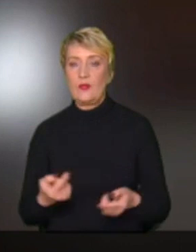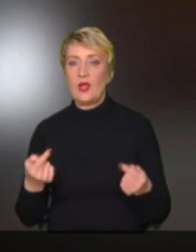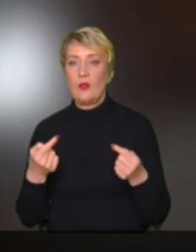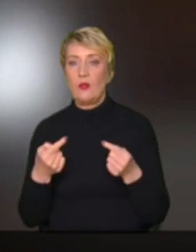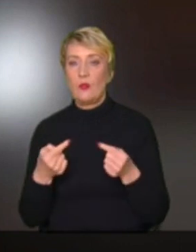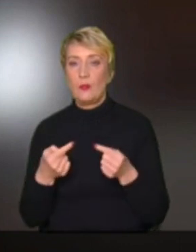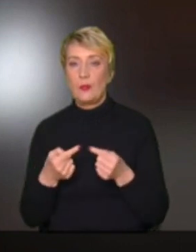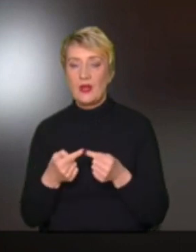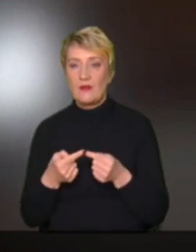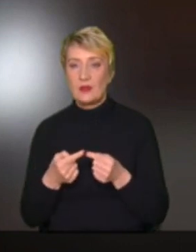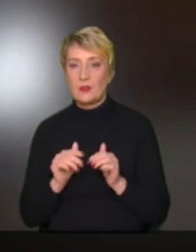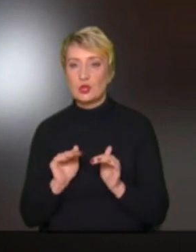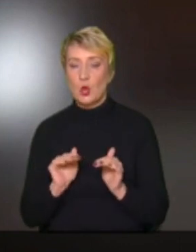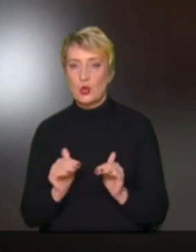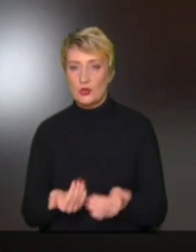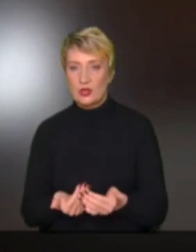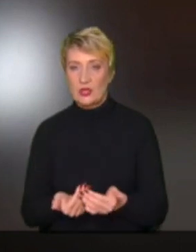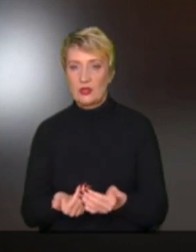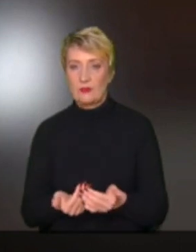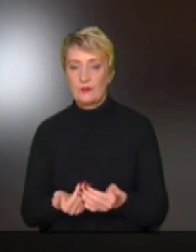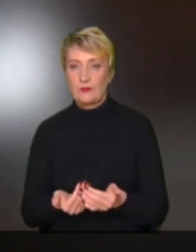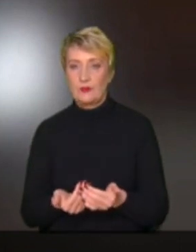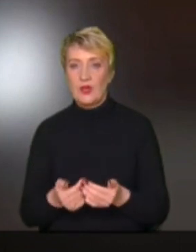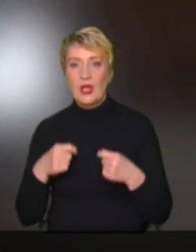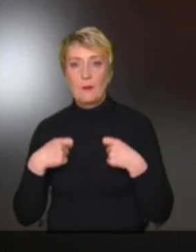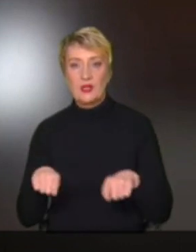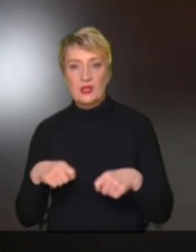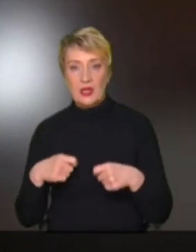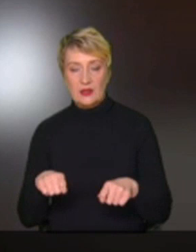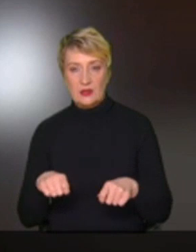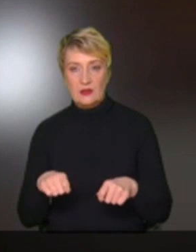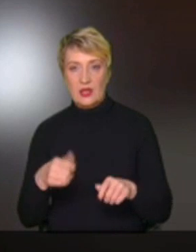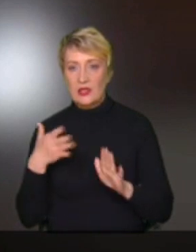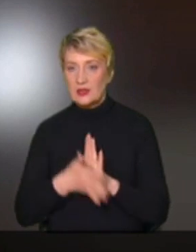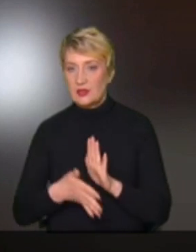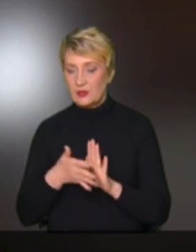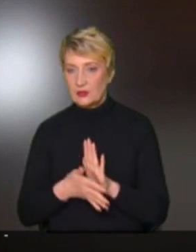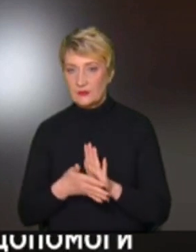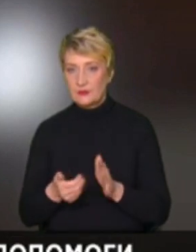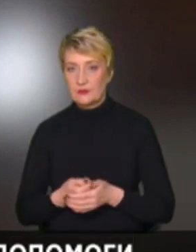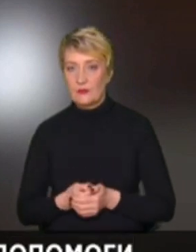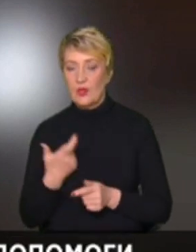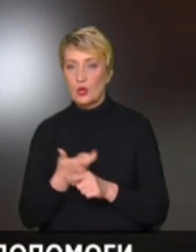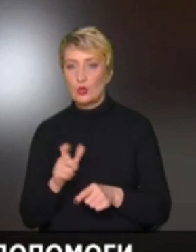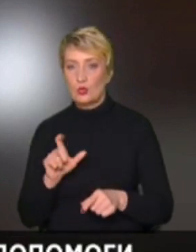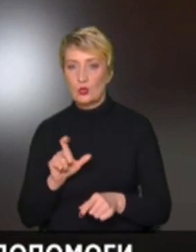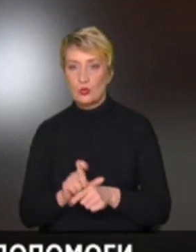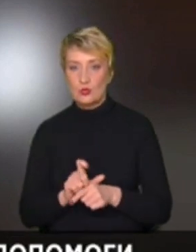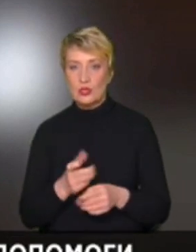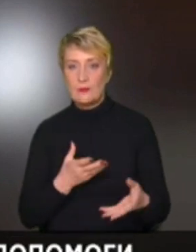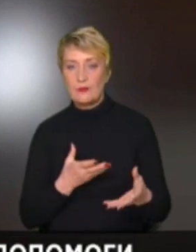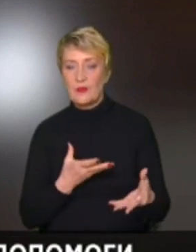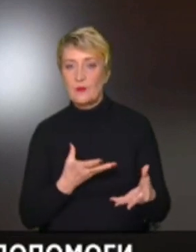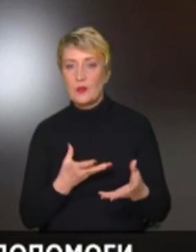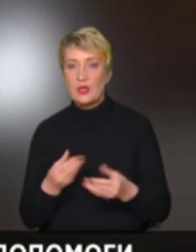скоротить логістику, витрати на логістику. Проте, з іншого боку, дуже тонкий вплив, тому що,